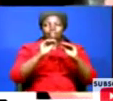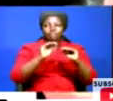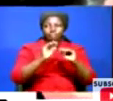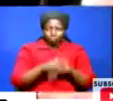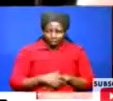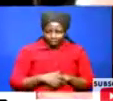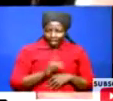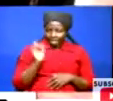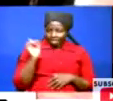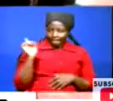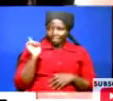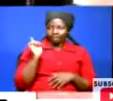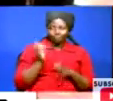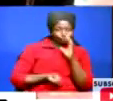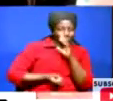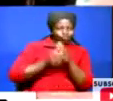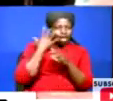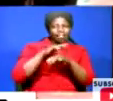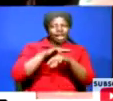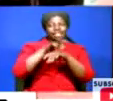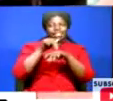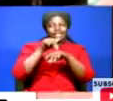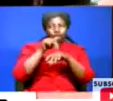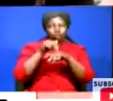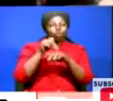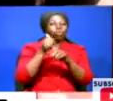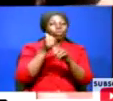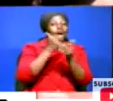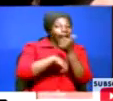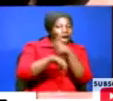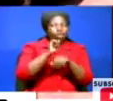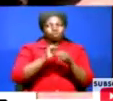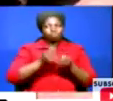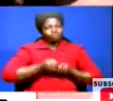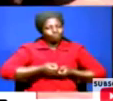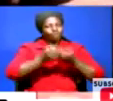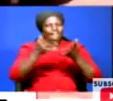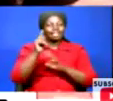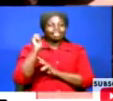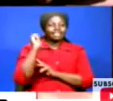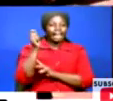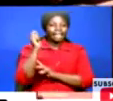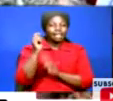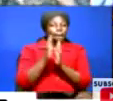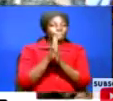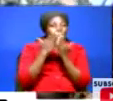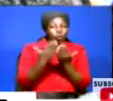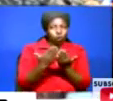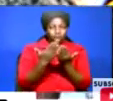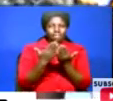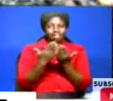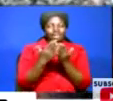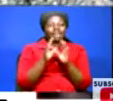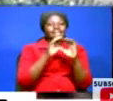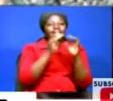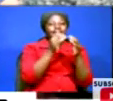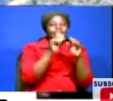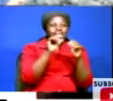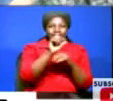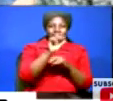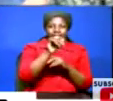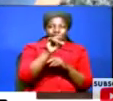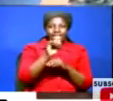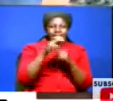Uzinduzi wa shughuli ya kitaifa ya usambazaji vitabu vya kiada vya gredi ya saba katika taasisi ya kuratibu mitaala